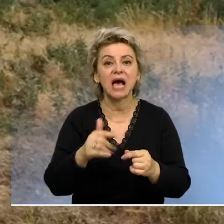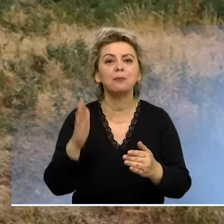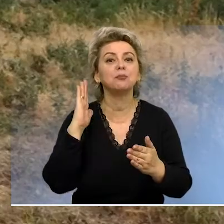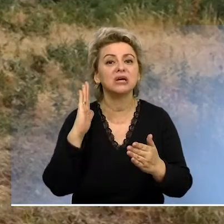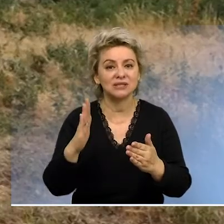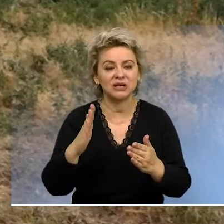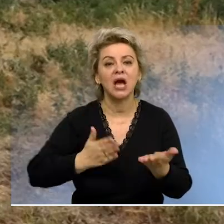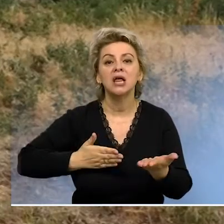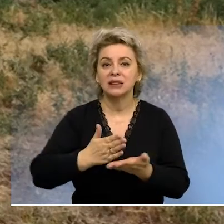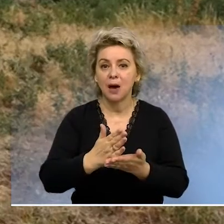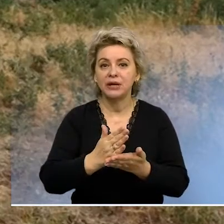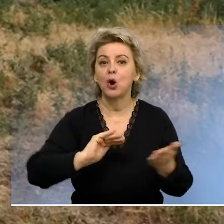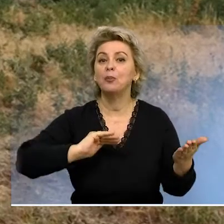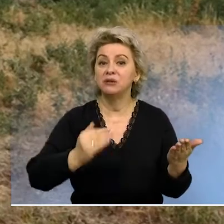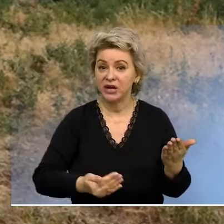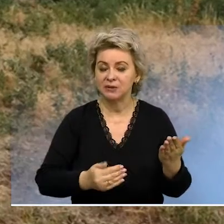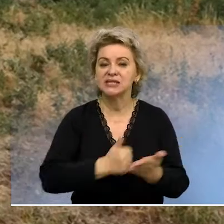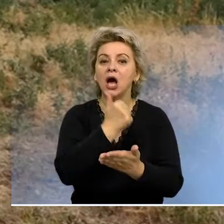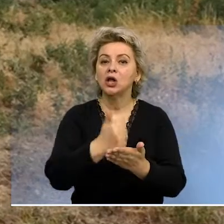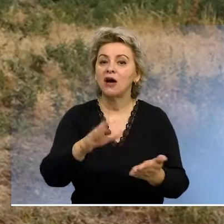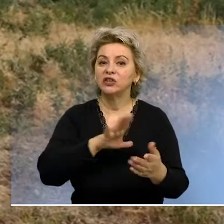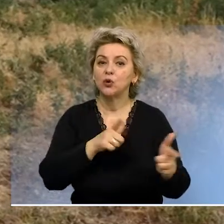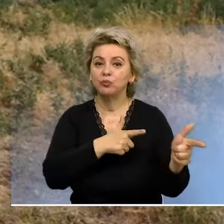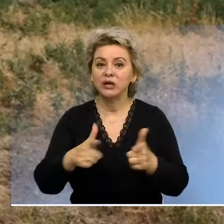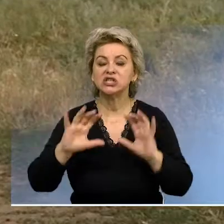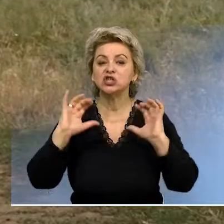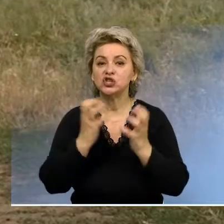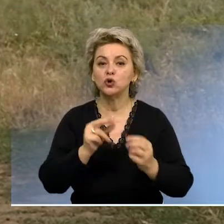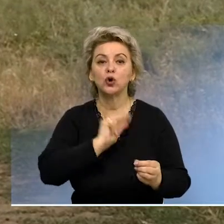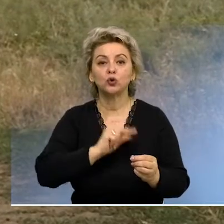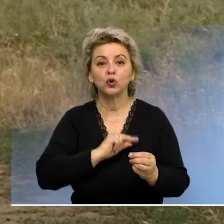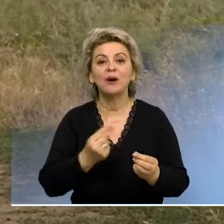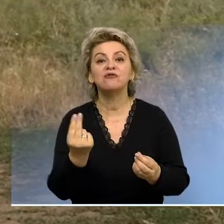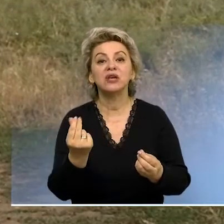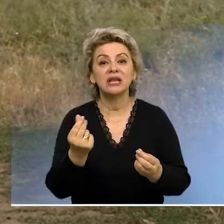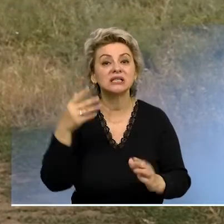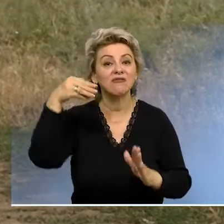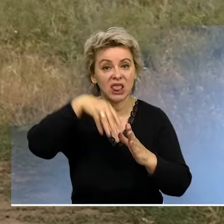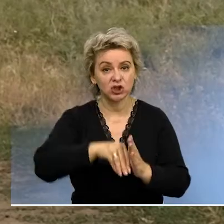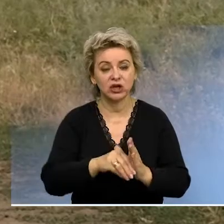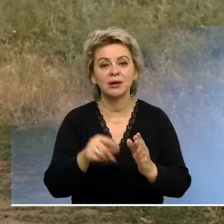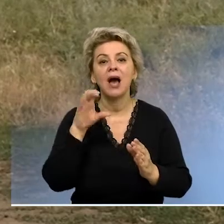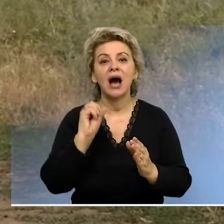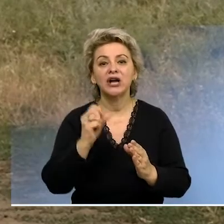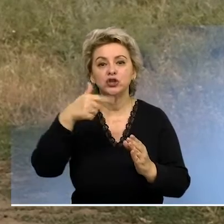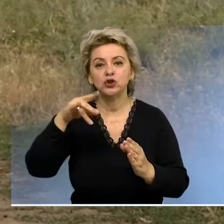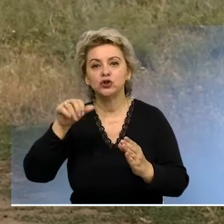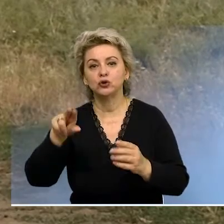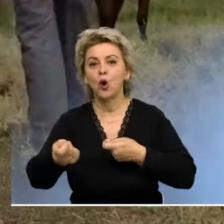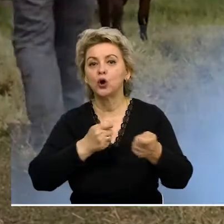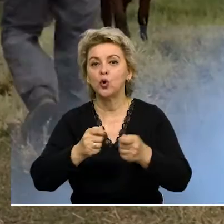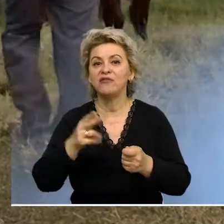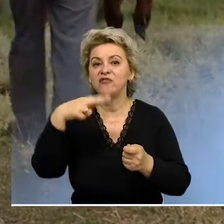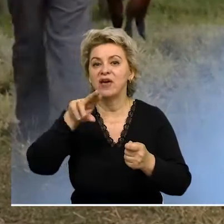ошибочно. Сегодня это одно из самых перспективных направлений предпринимательства. Главное быть готовым к серьезным трудовым и финансовым